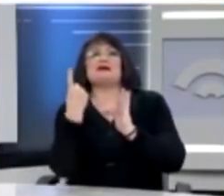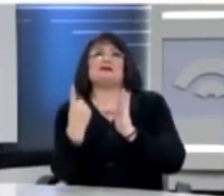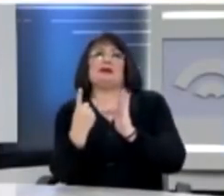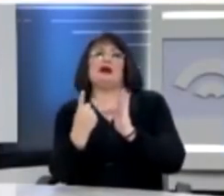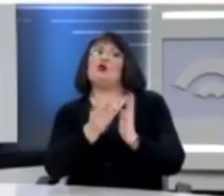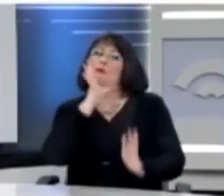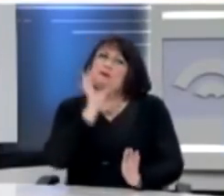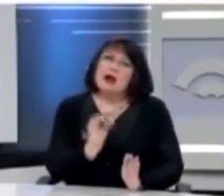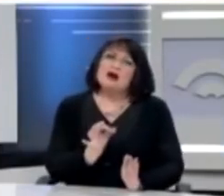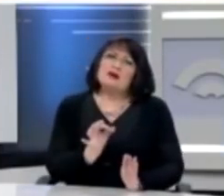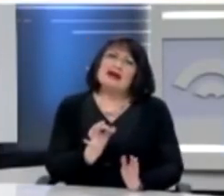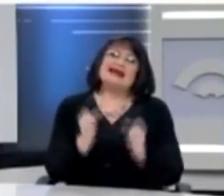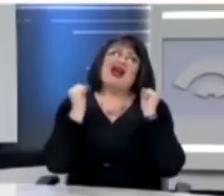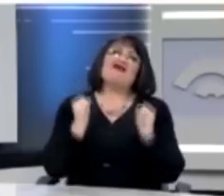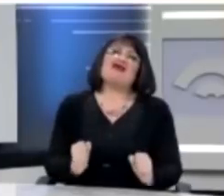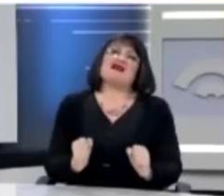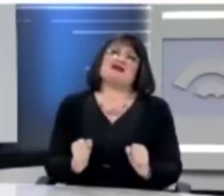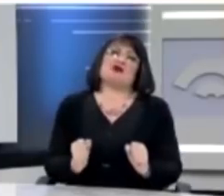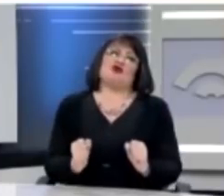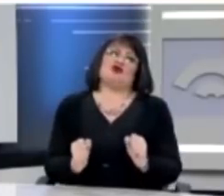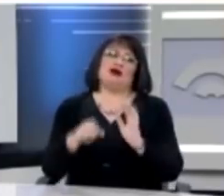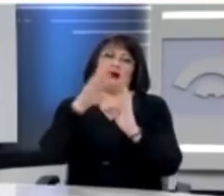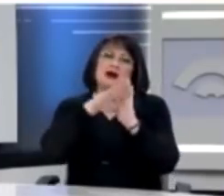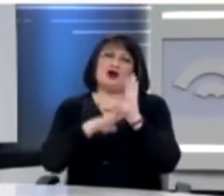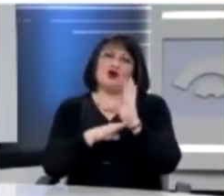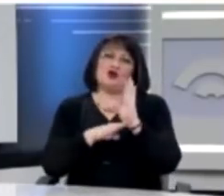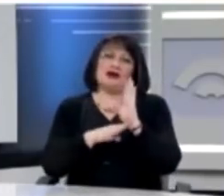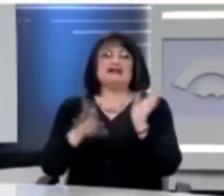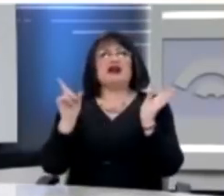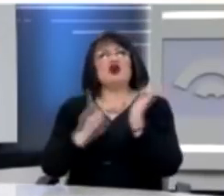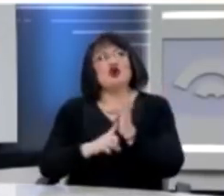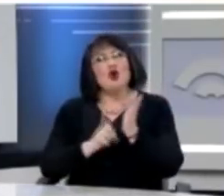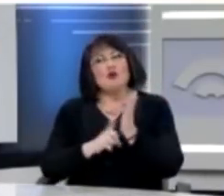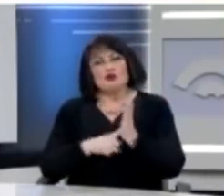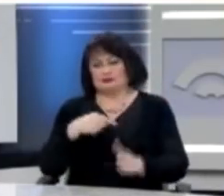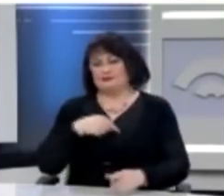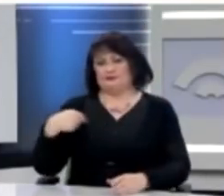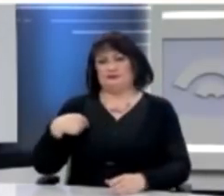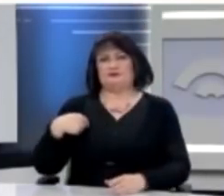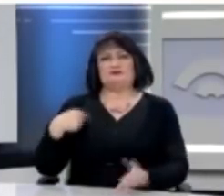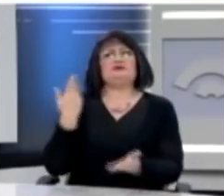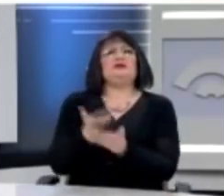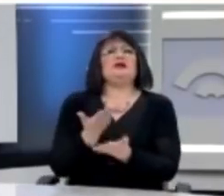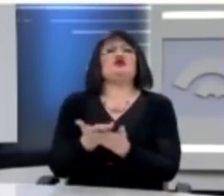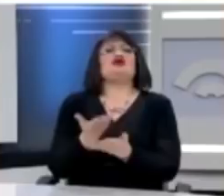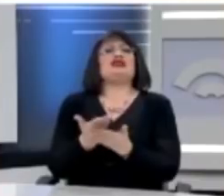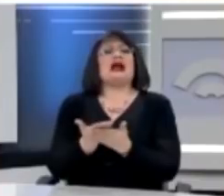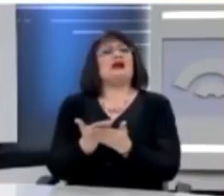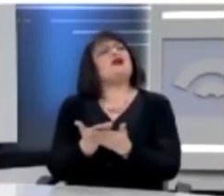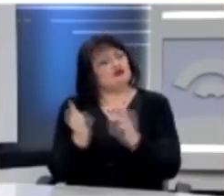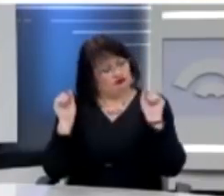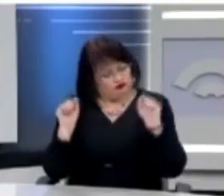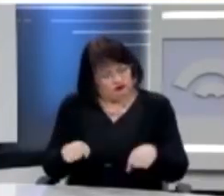που στην ουσία αποτελεί και το βασικό κανόνα. Γίνονται νόμος οι εργοδοτικές αξιώσεις. Για